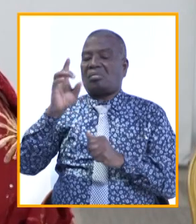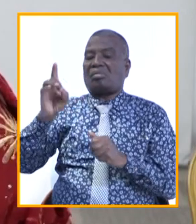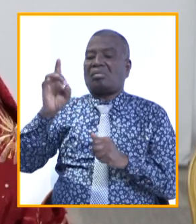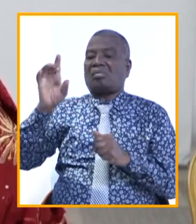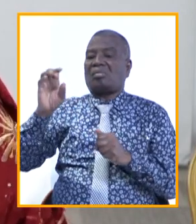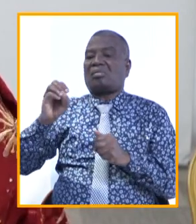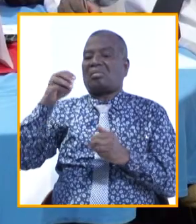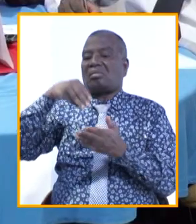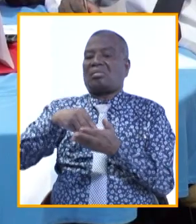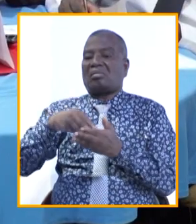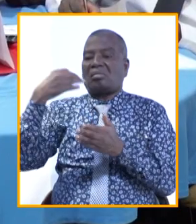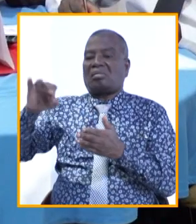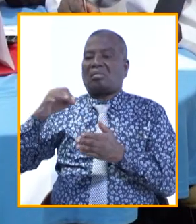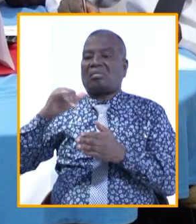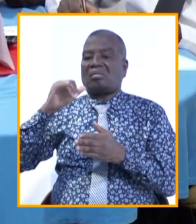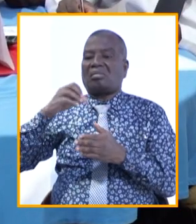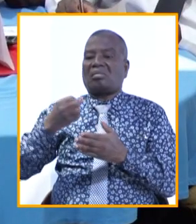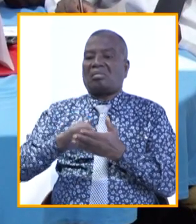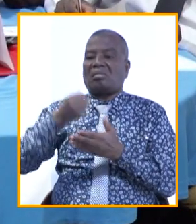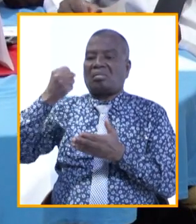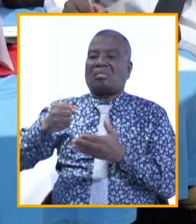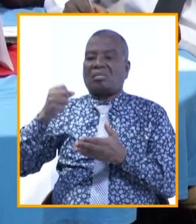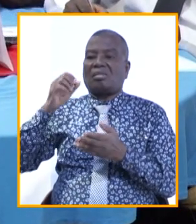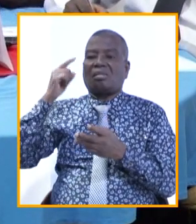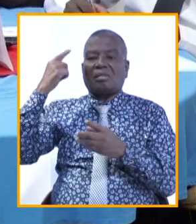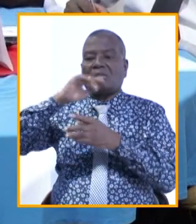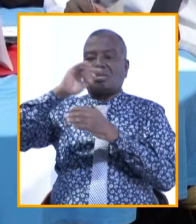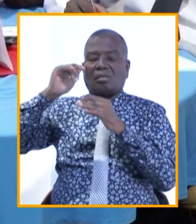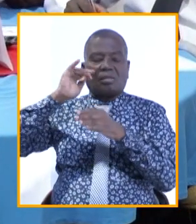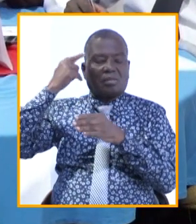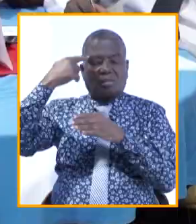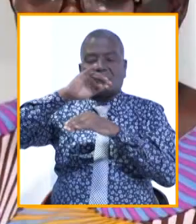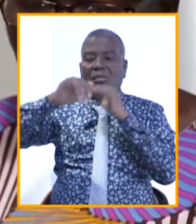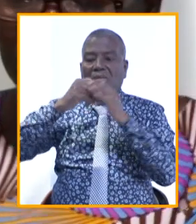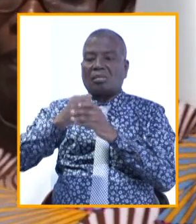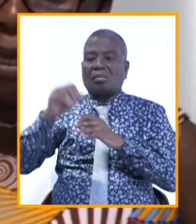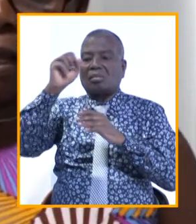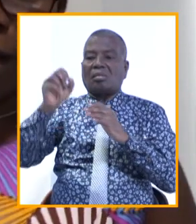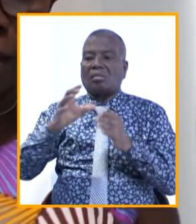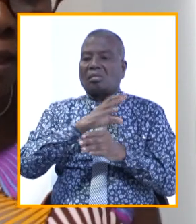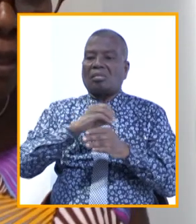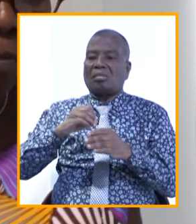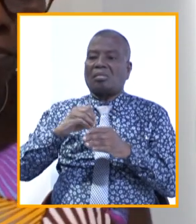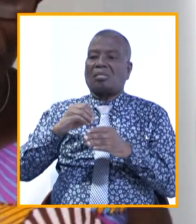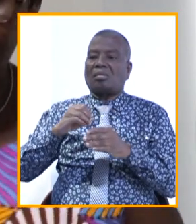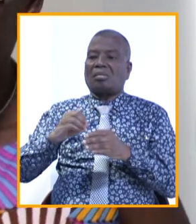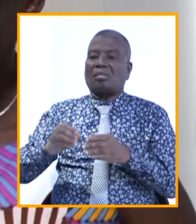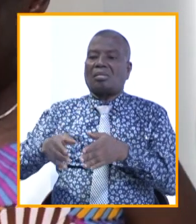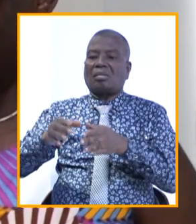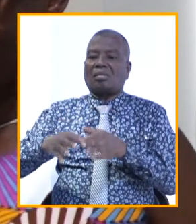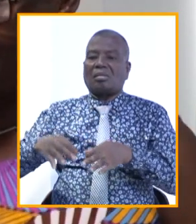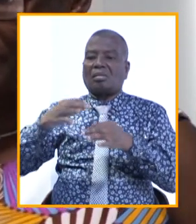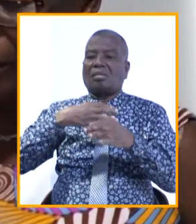quand même très, très minime. Face à ces conclusions peu favorables, elle plaide pour un changement et